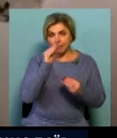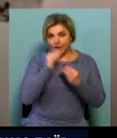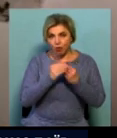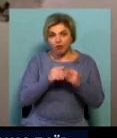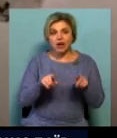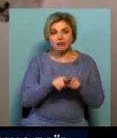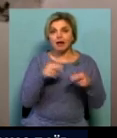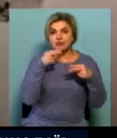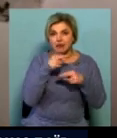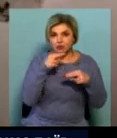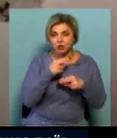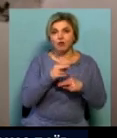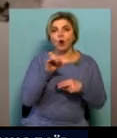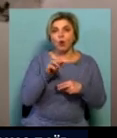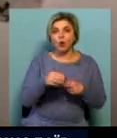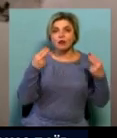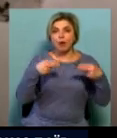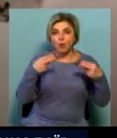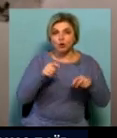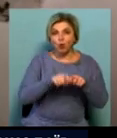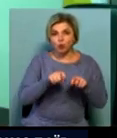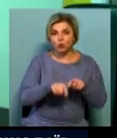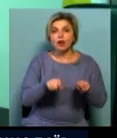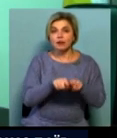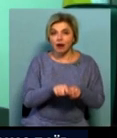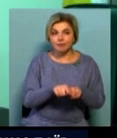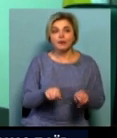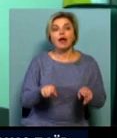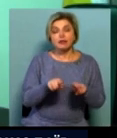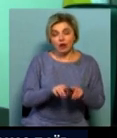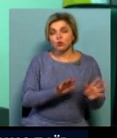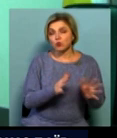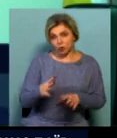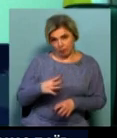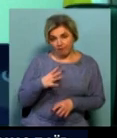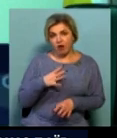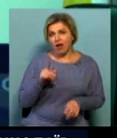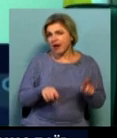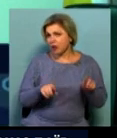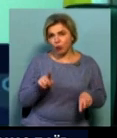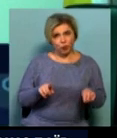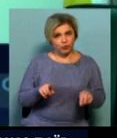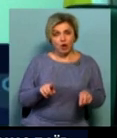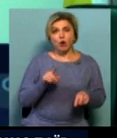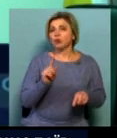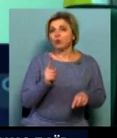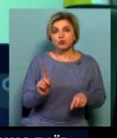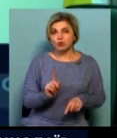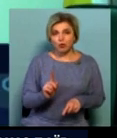приховуванням подібних засобів від митного контролю наступна. Такі случаї бувають, дуже рідко, тому